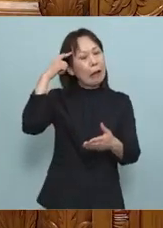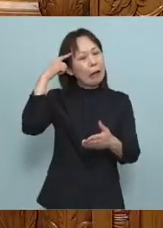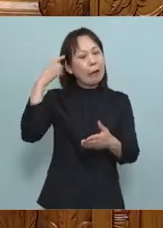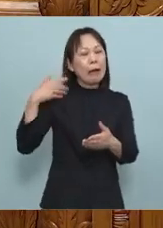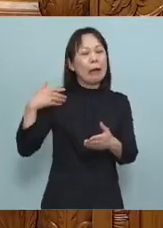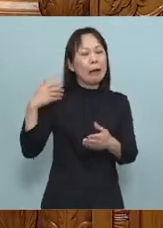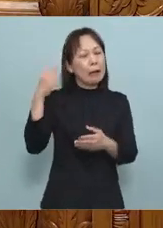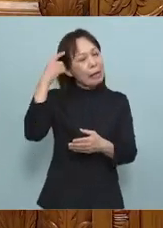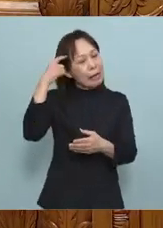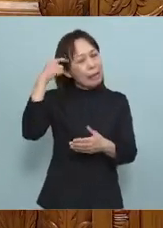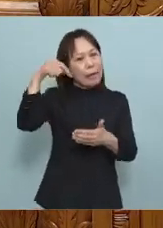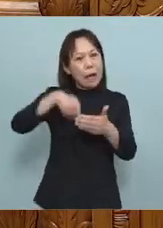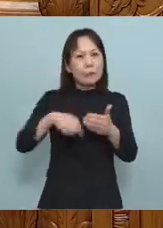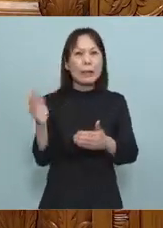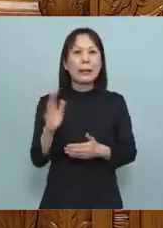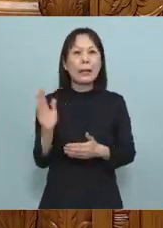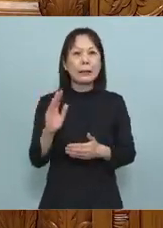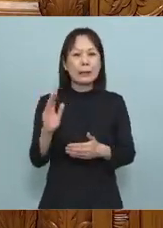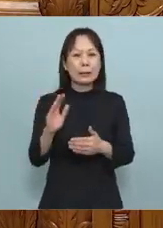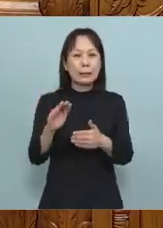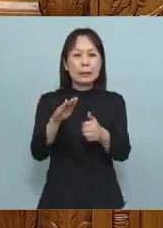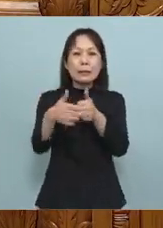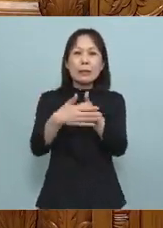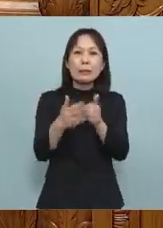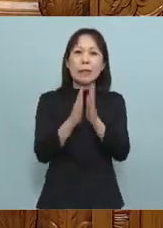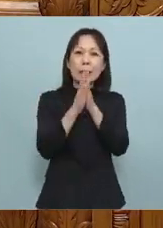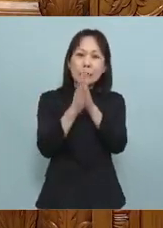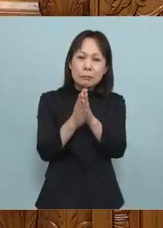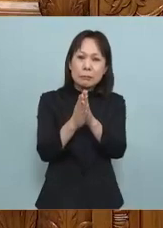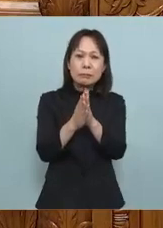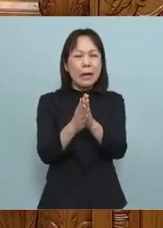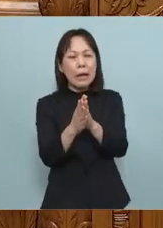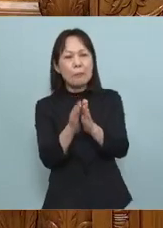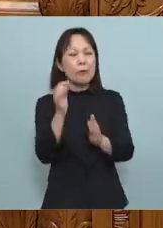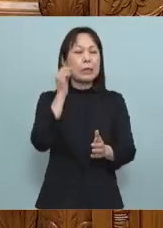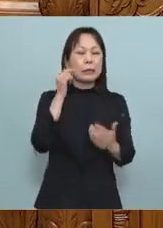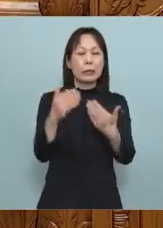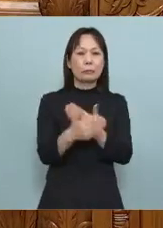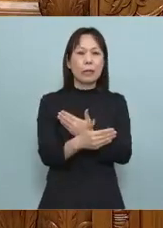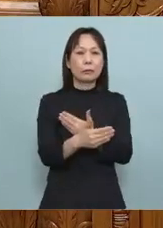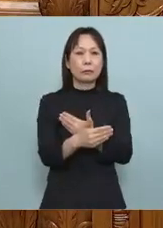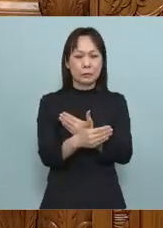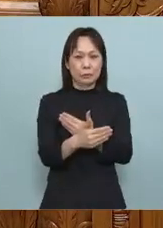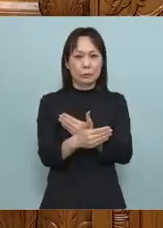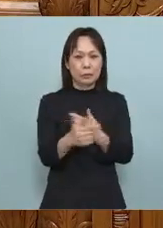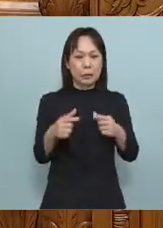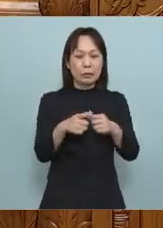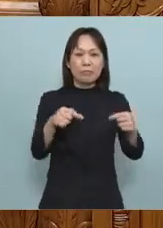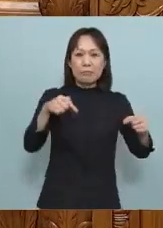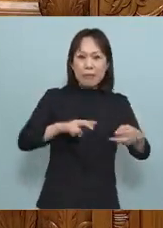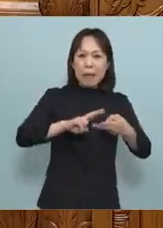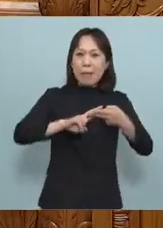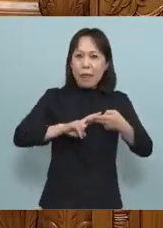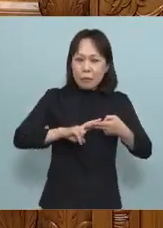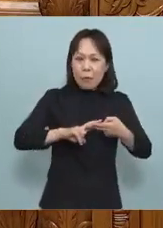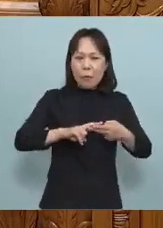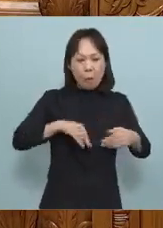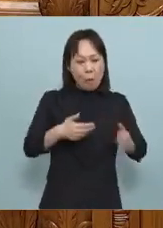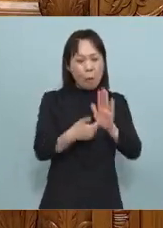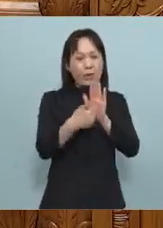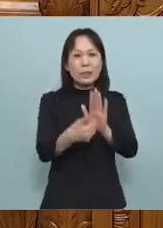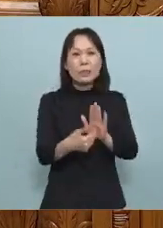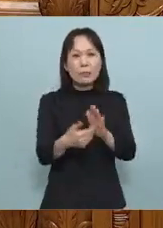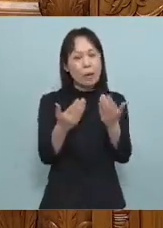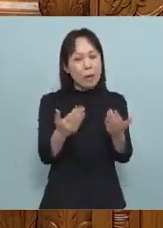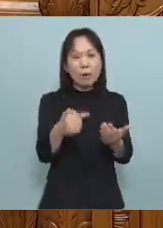助けを求める障壁を作り出すと指摘しています。日本では、性交も避妊も学校で教え